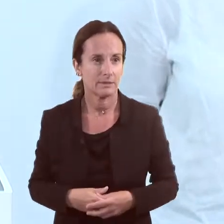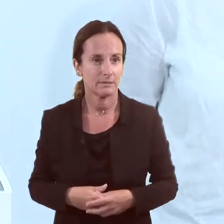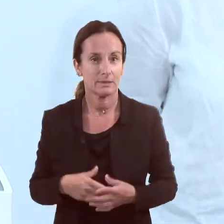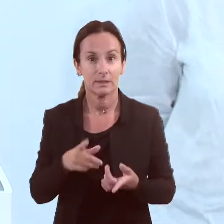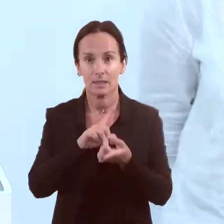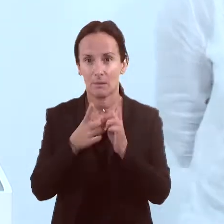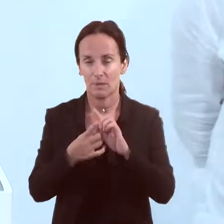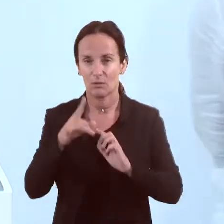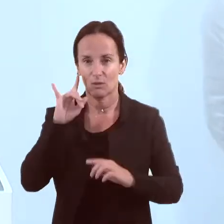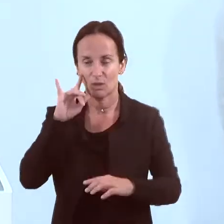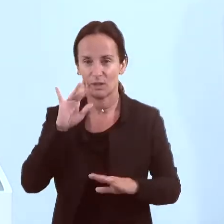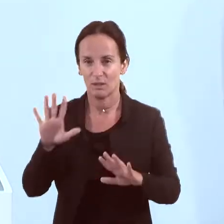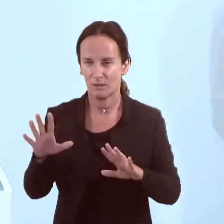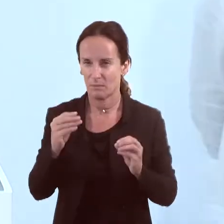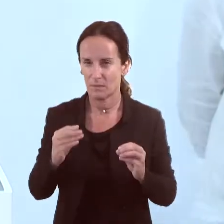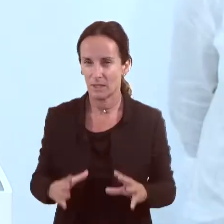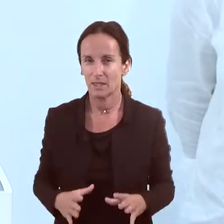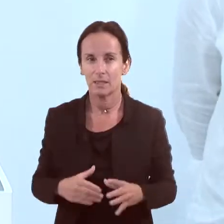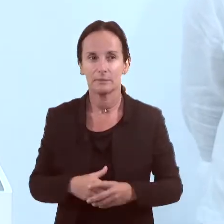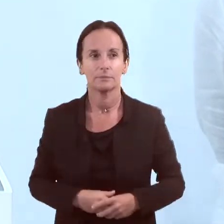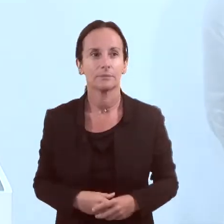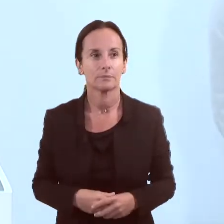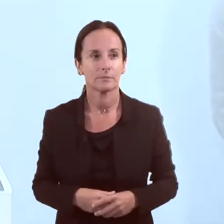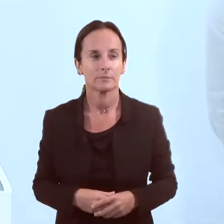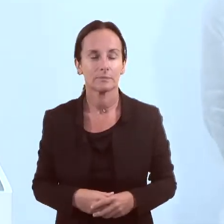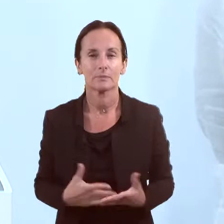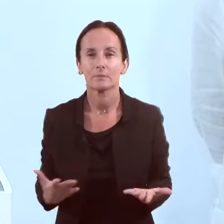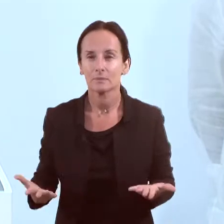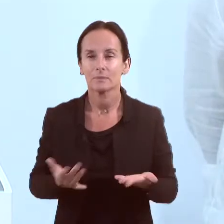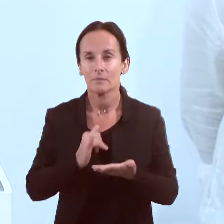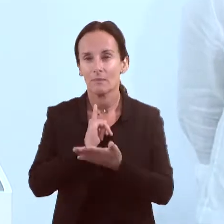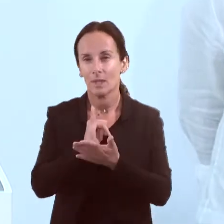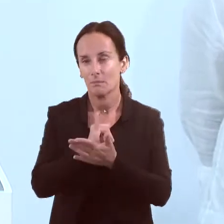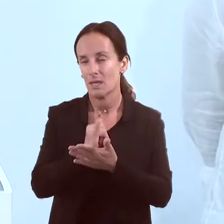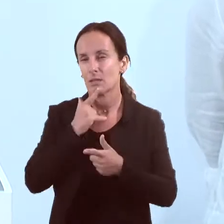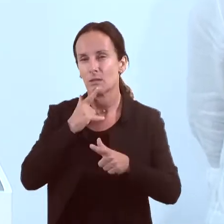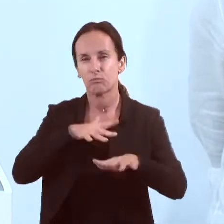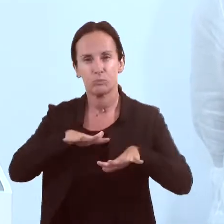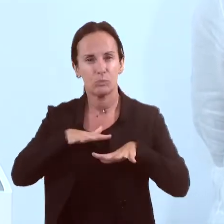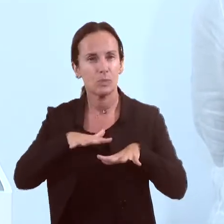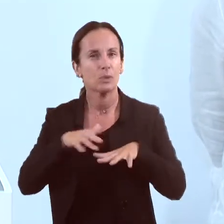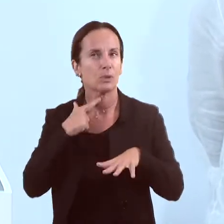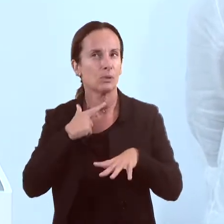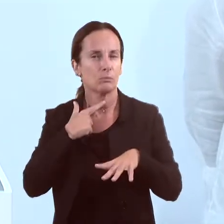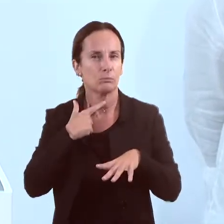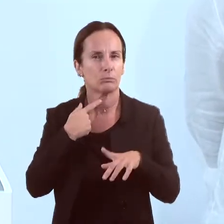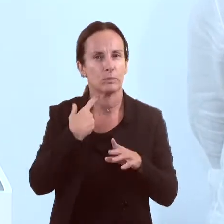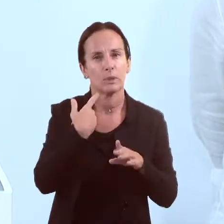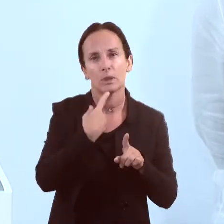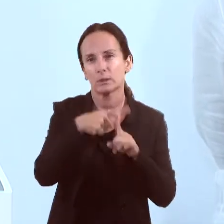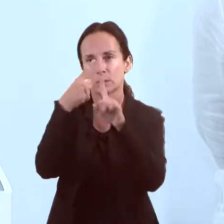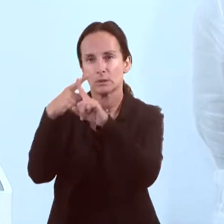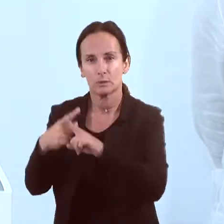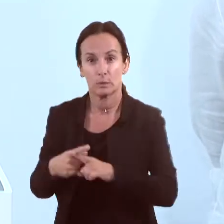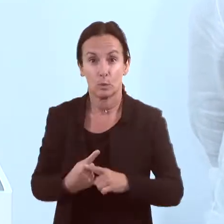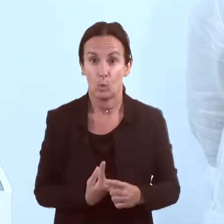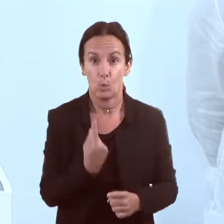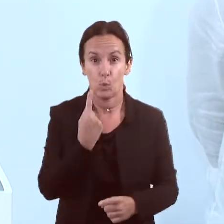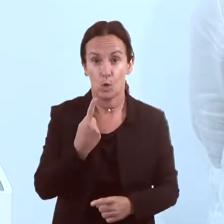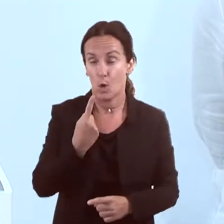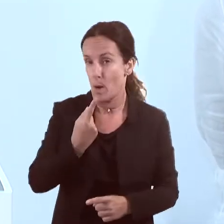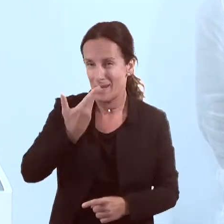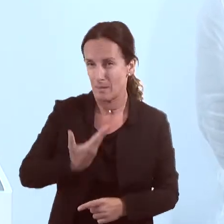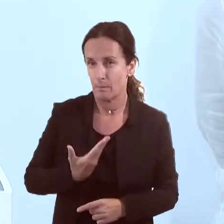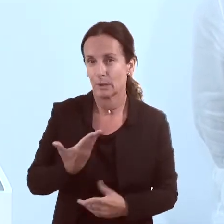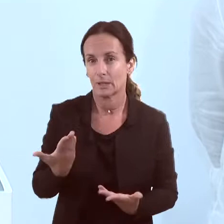so. Des de CIMAS estem també una de les polítiques principals i molt importants que fem és treballar, com dèiem, en inclusió